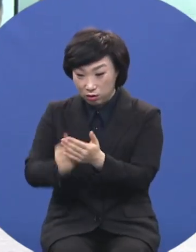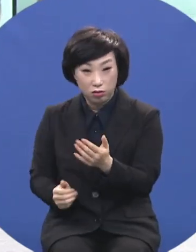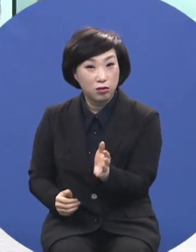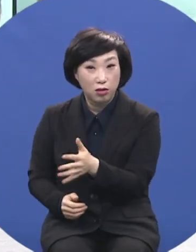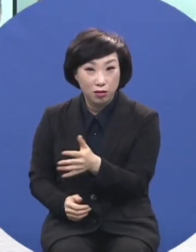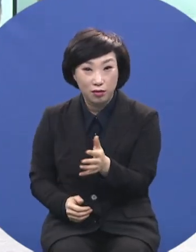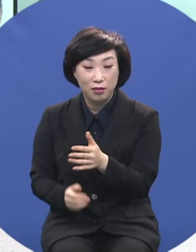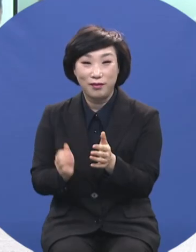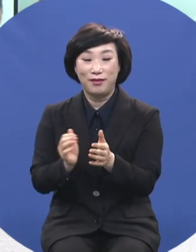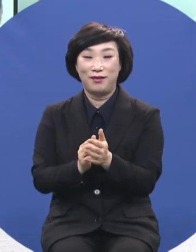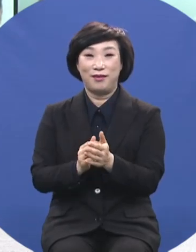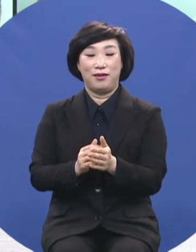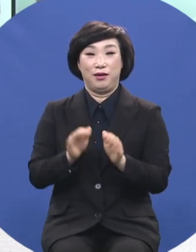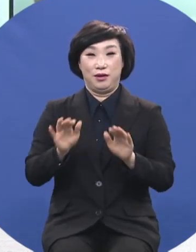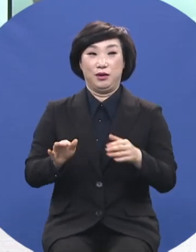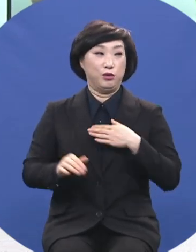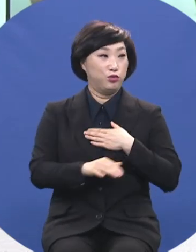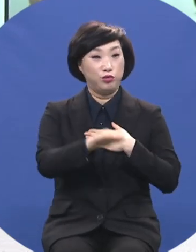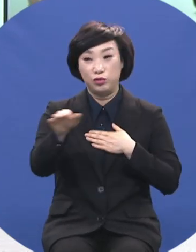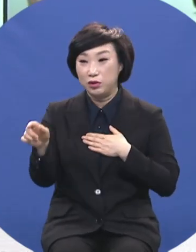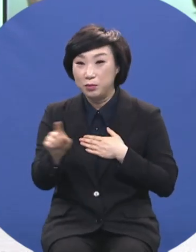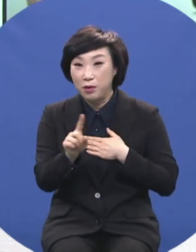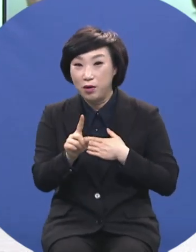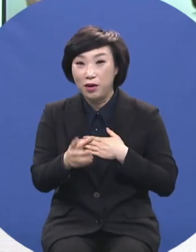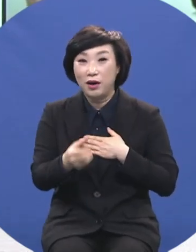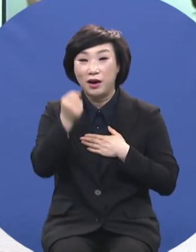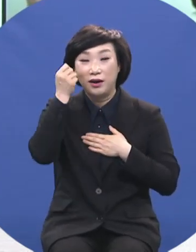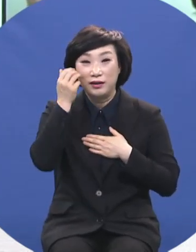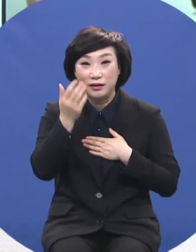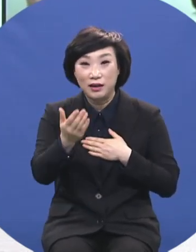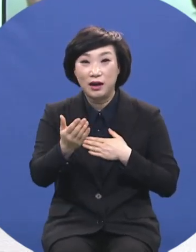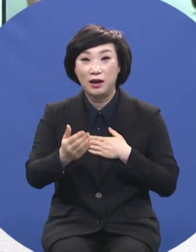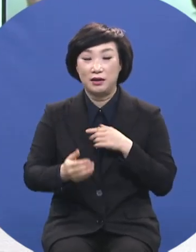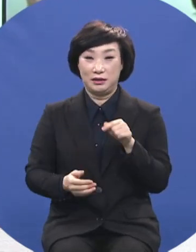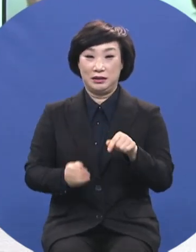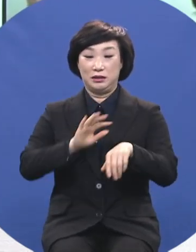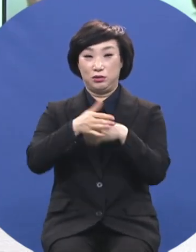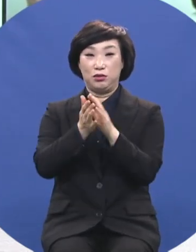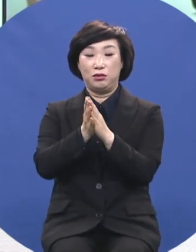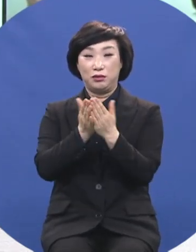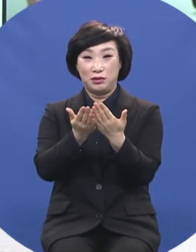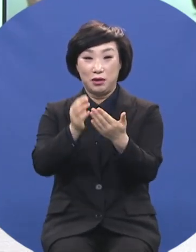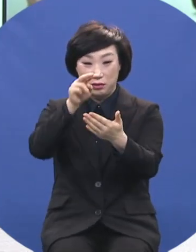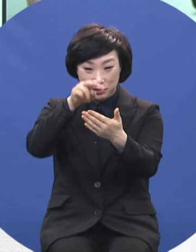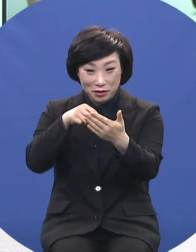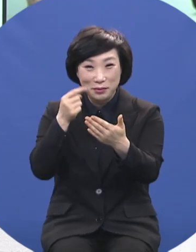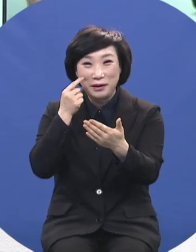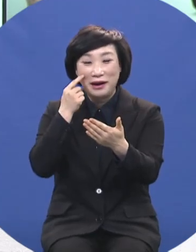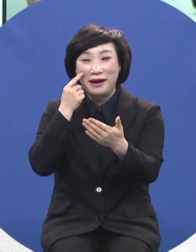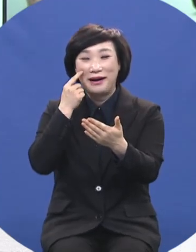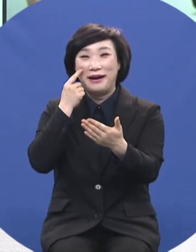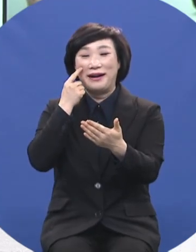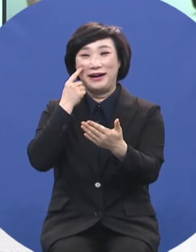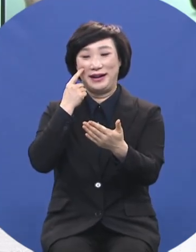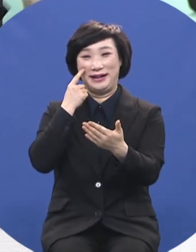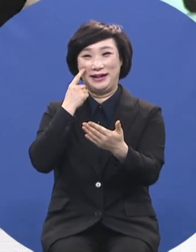것들입니다. 그때 어떤 것을 갖게 될 것이냐. 이 성경을 가만히 보면요.